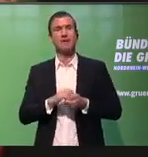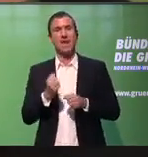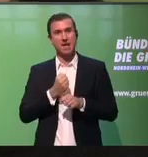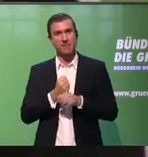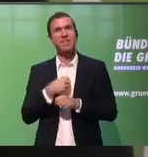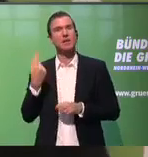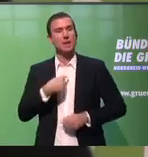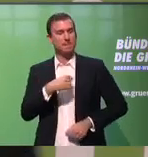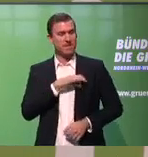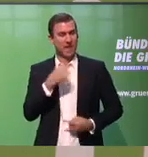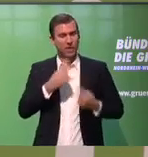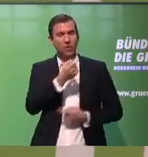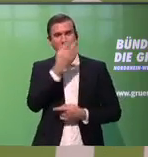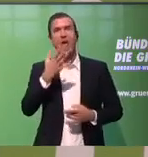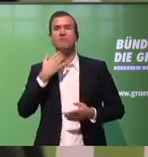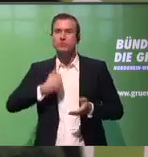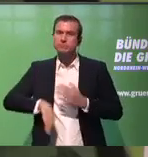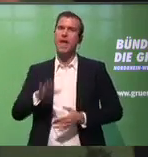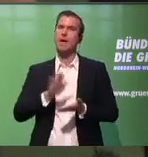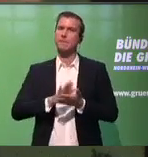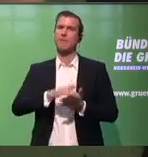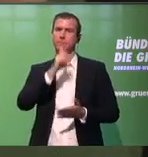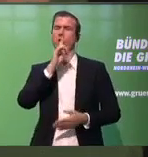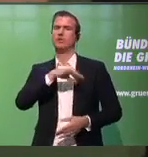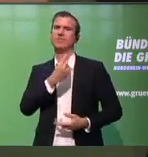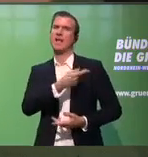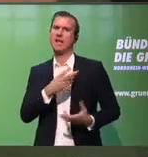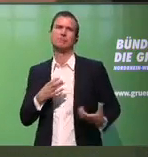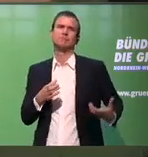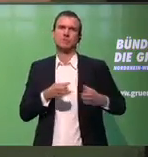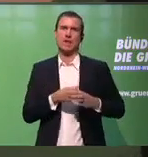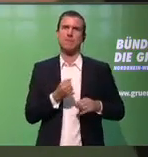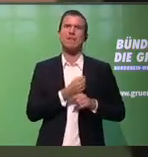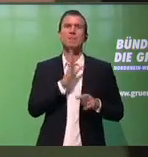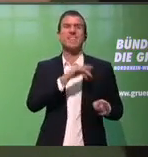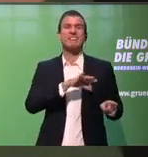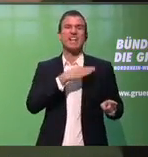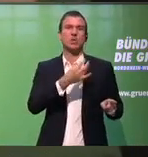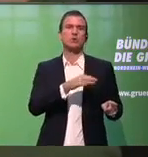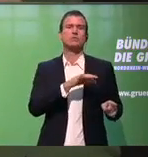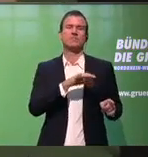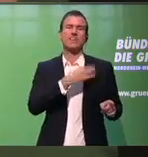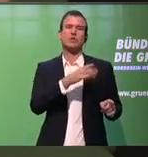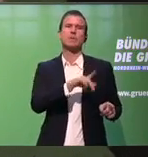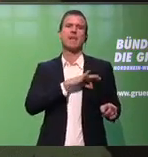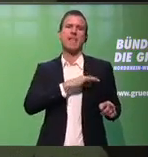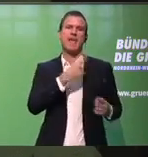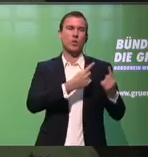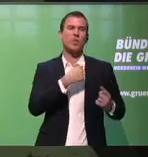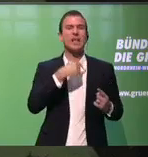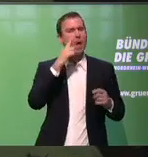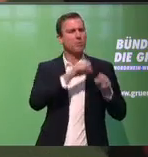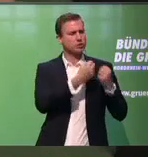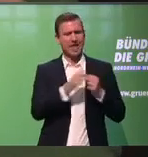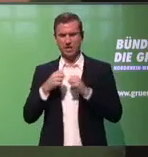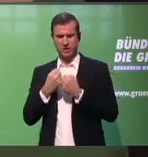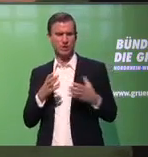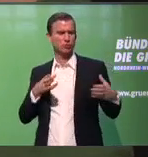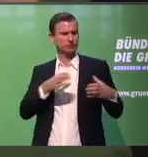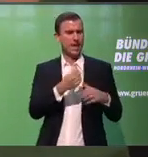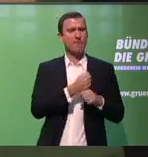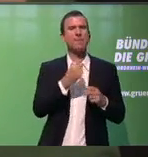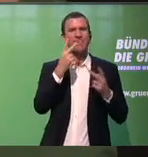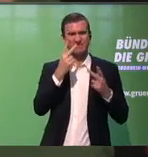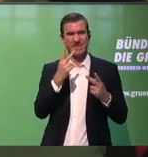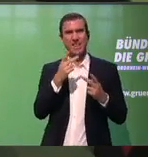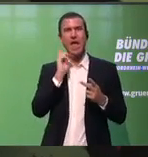als Grüne natürlich sehr stärken, zusammen mit den französischen Grünen. Und ich finde es auch wichtig, dass die beiden Staaten zusammenarbeiten. Aber wir sollten nicht vergessen,